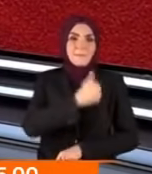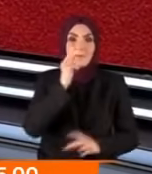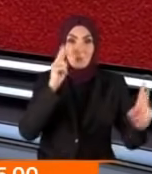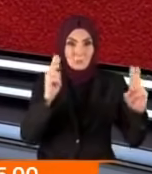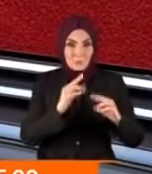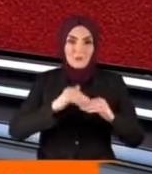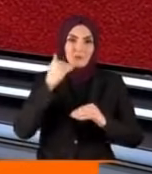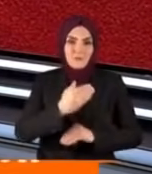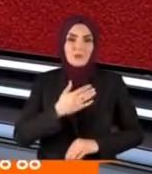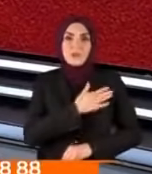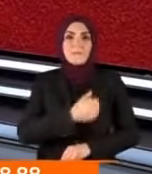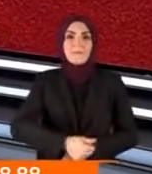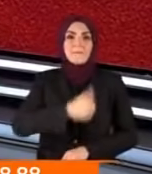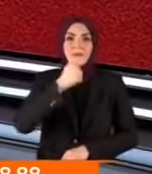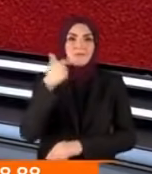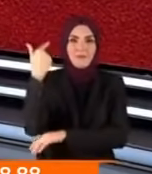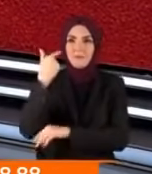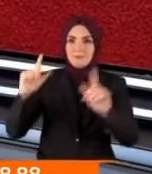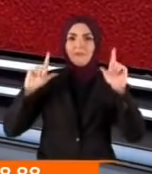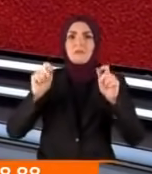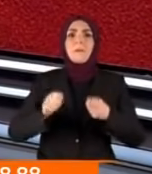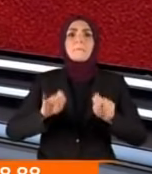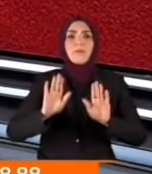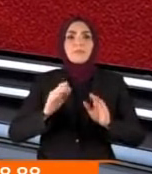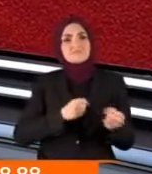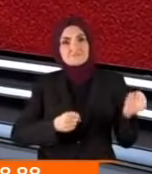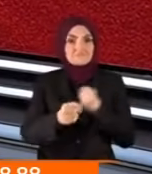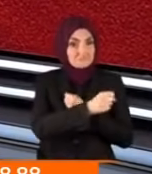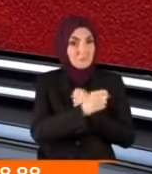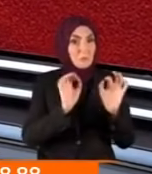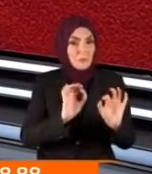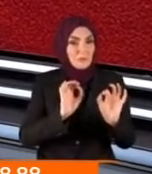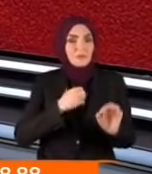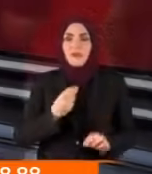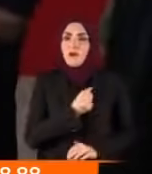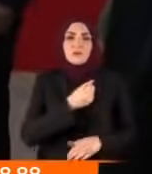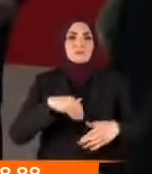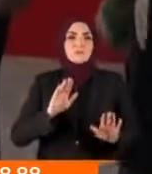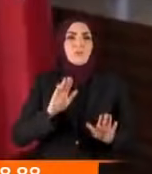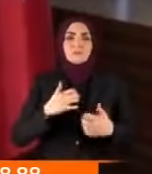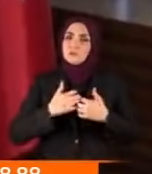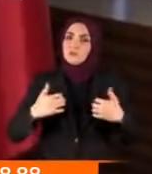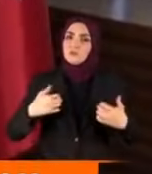gelmediğini hatırlattı. Ben olsam kaçmaz, yürekli dururdum dedi.